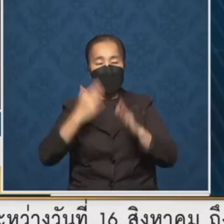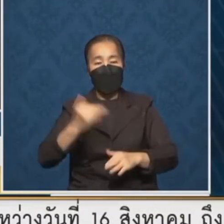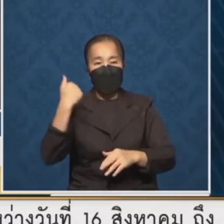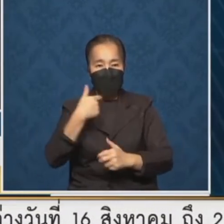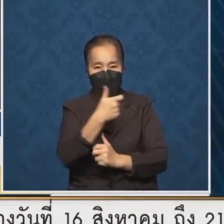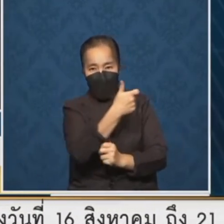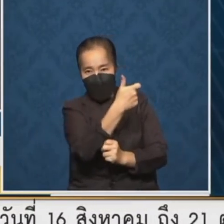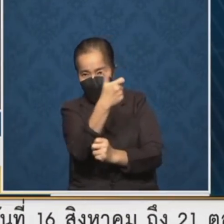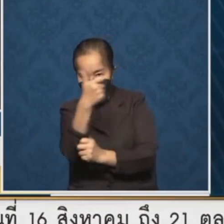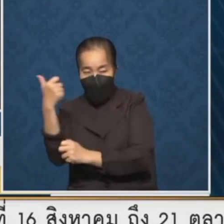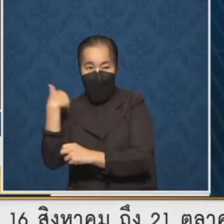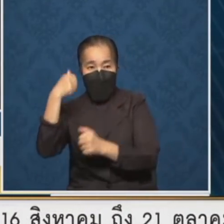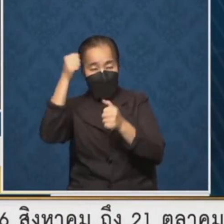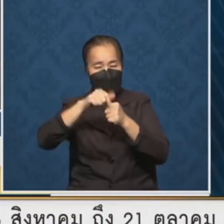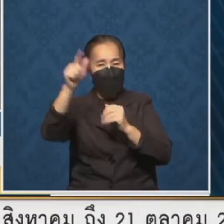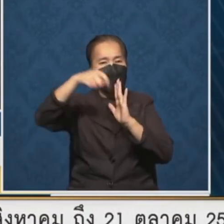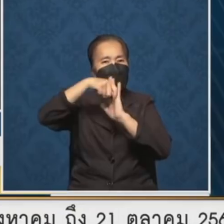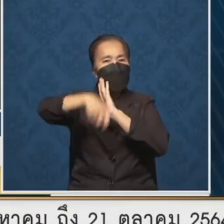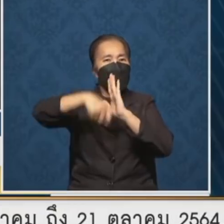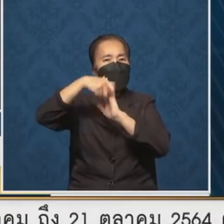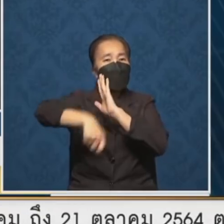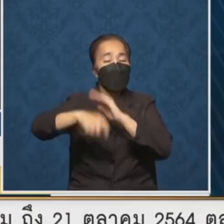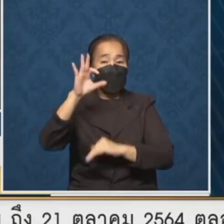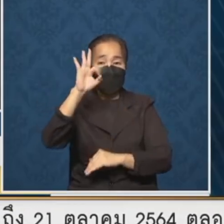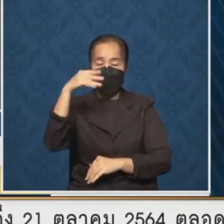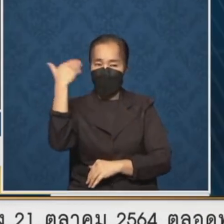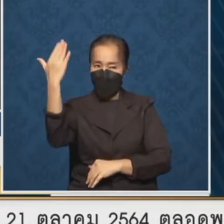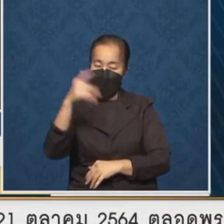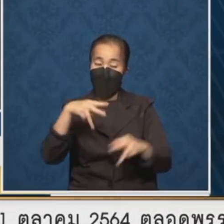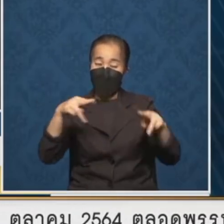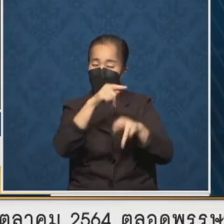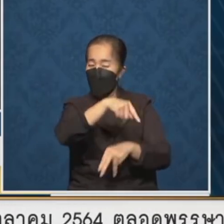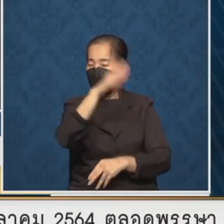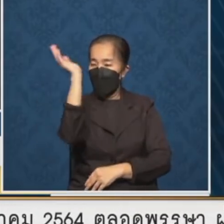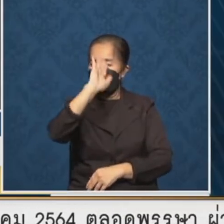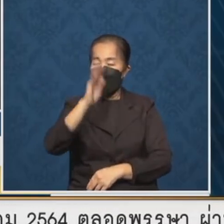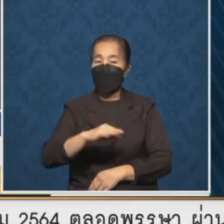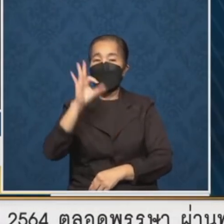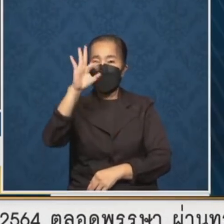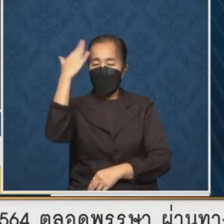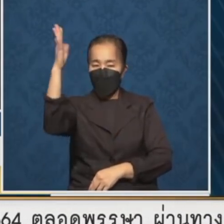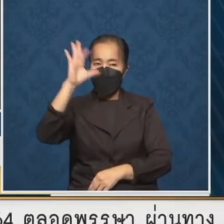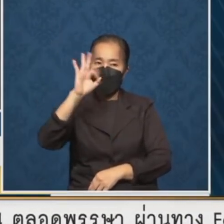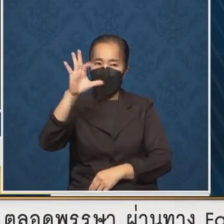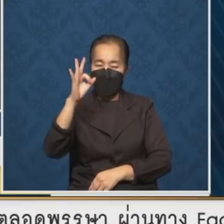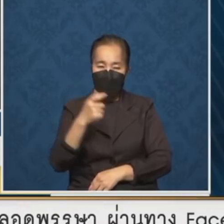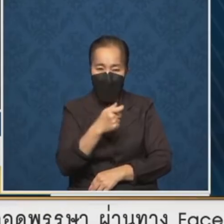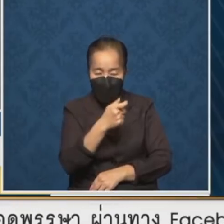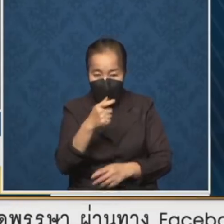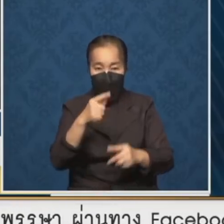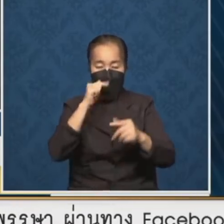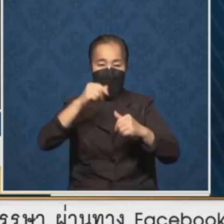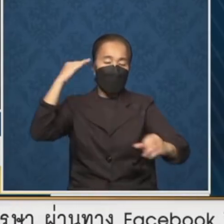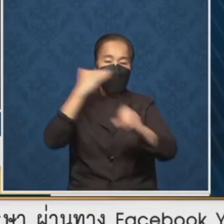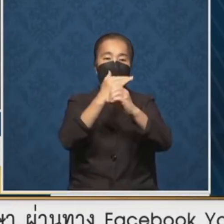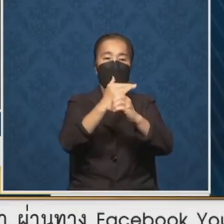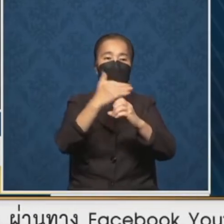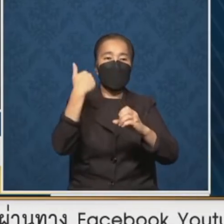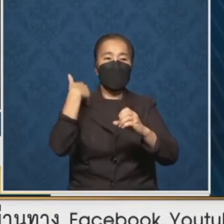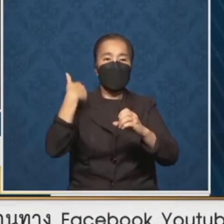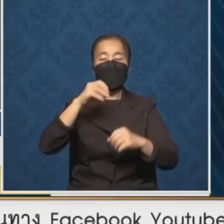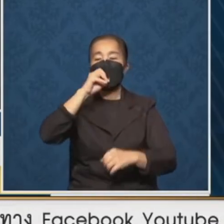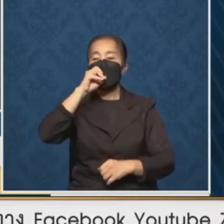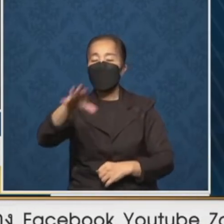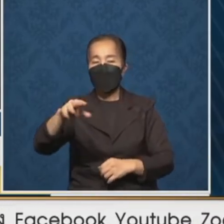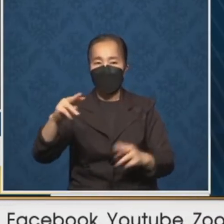ขณะก่อเหตุผมย้ำว่า Facebook เจอก่อนนะครับไม่ใช่กระทรวงแล้ว Facebook นี่แหละครับที่เจอแล้วก็ปิดเพจทันทีแล้วก็แจ้ง